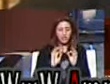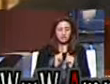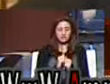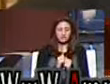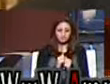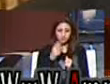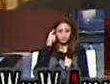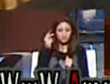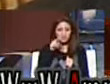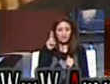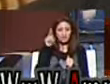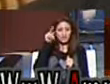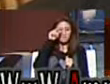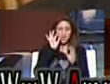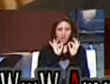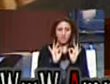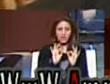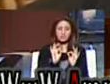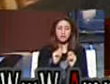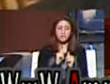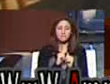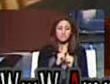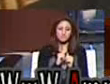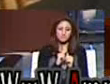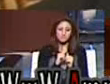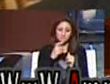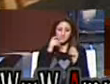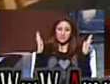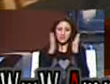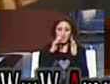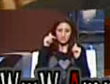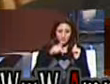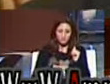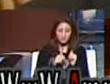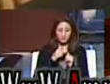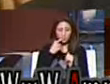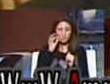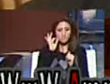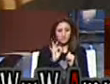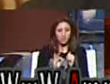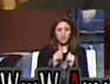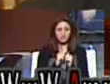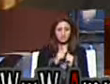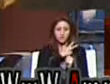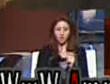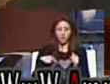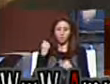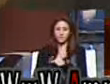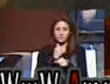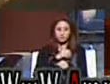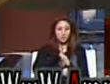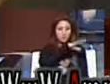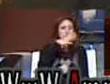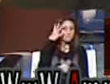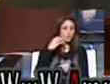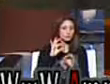وتحقيق تنمية حقيقية. أمامها تحدي أن المواطن لابد أن ينعكس عليه أداء الحكومة بتحسن